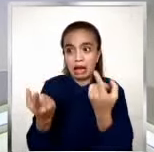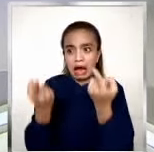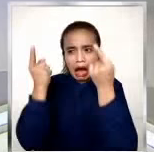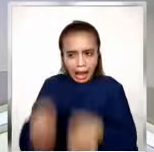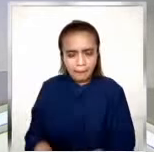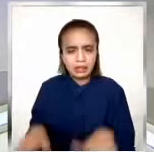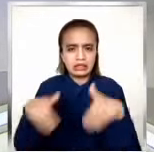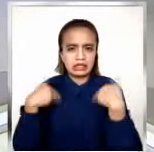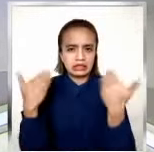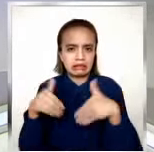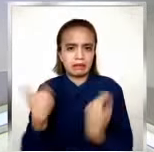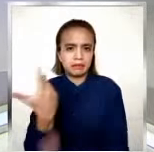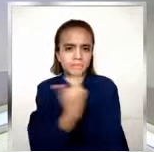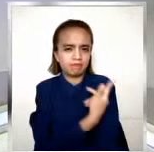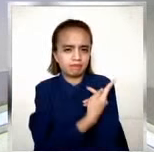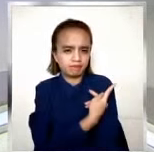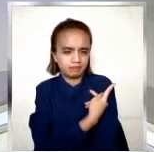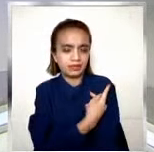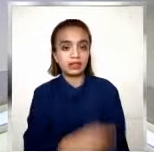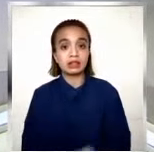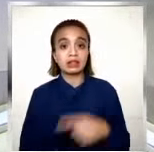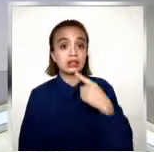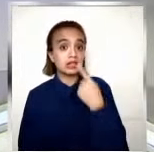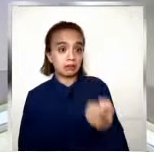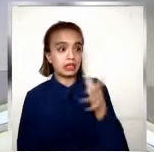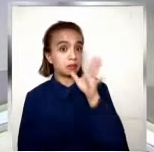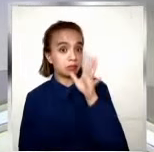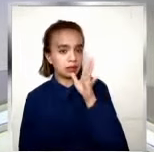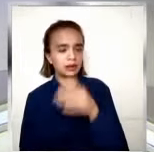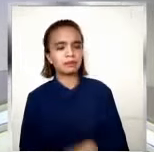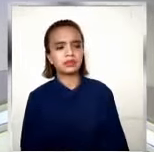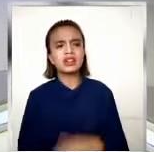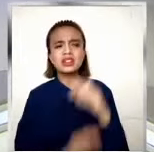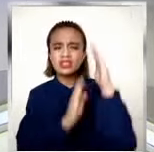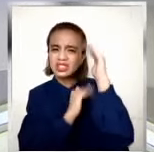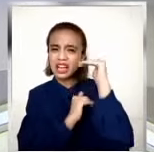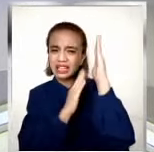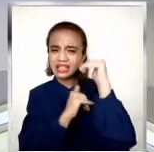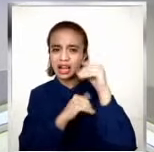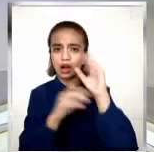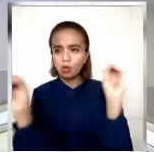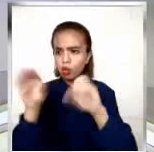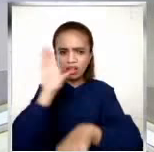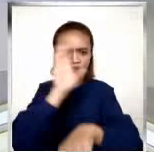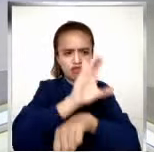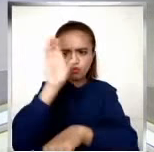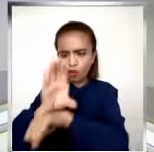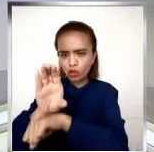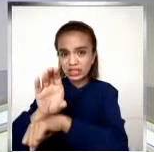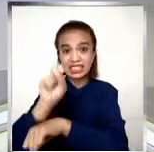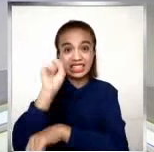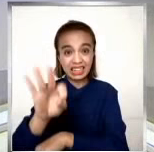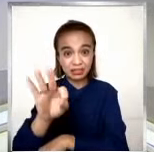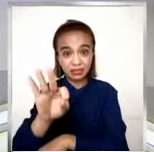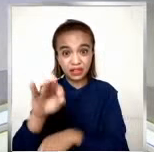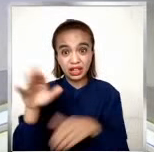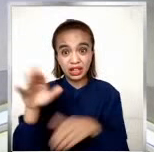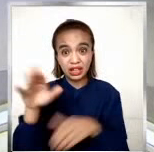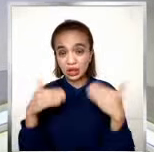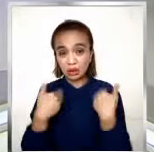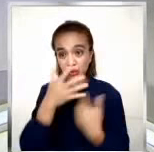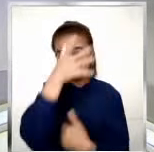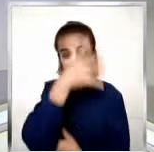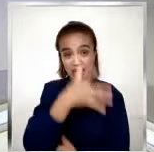babakunahan. Sabi naman ng isang nanay, sana raw ay walang pilitan kung ayaw magpabakuna ng mga magulang ang